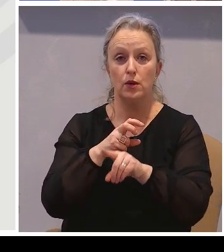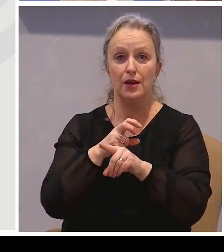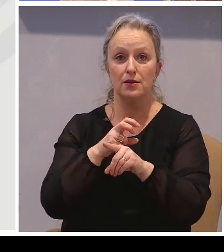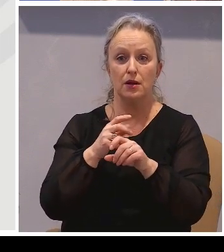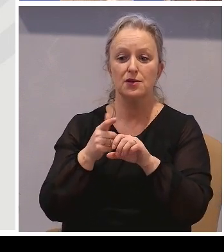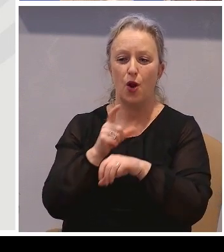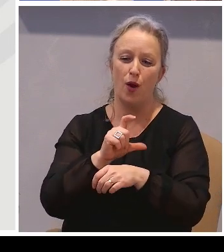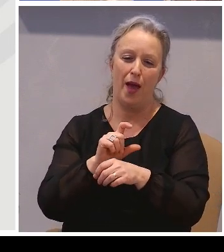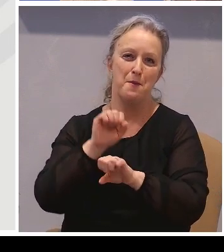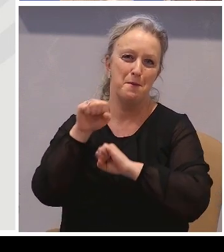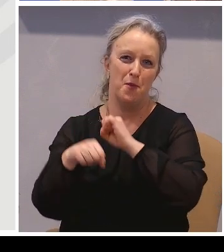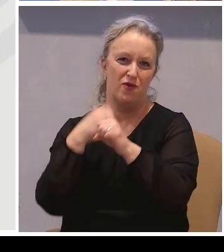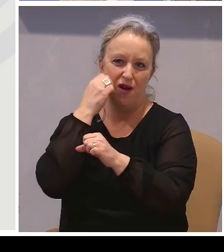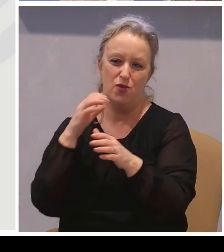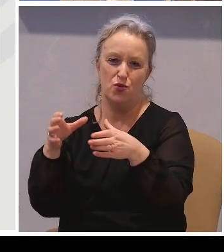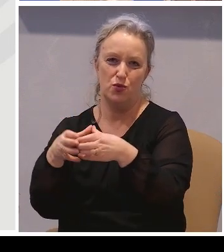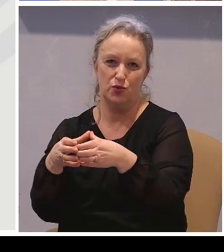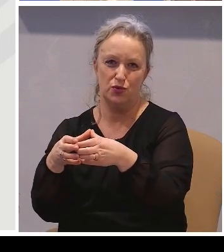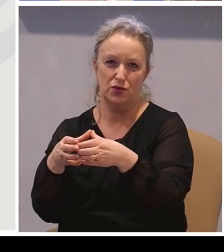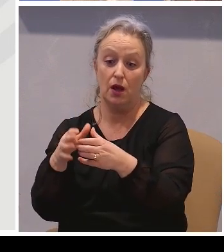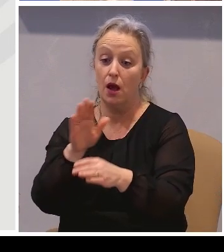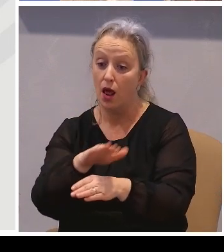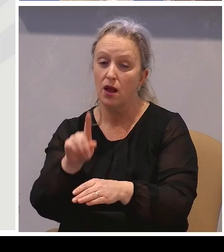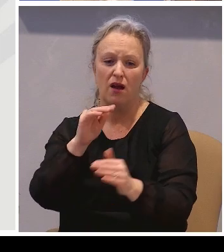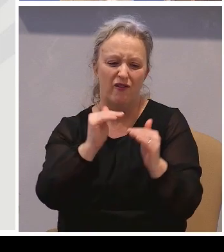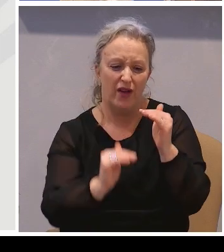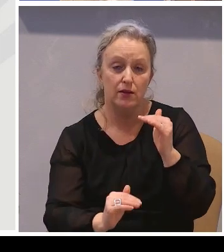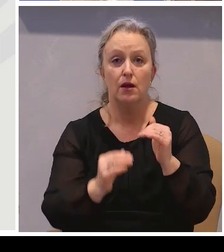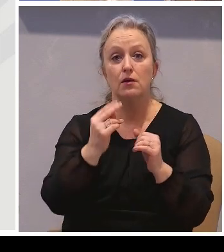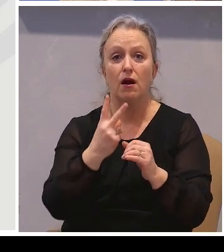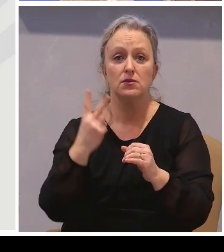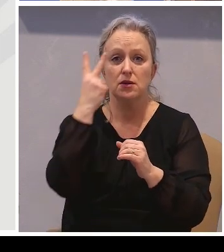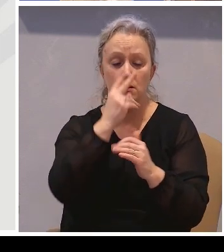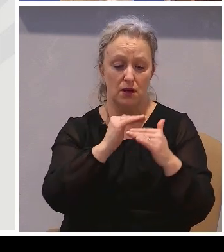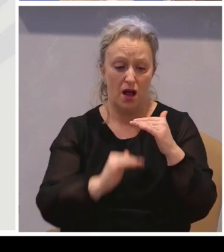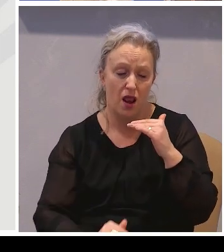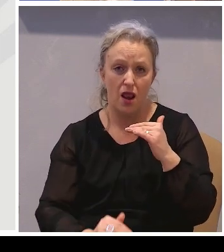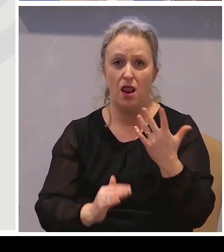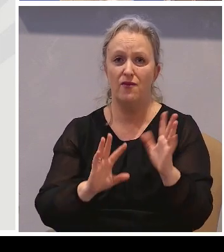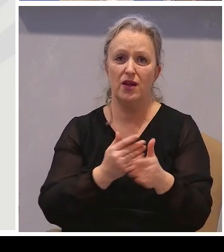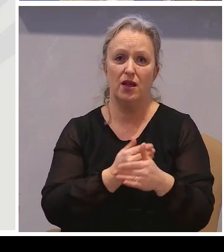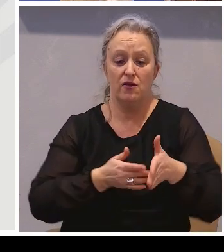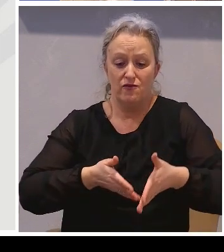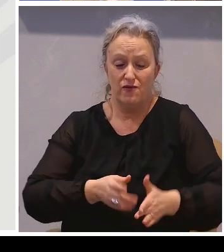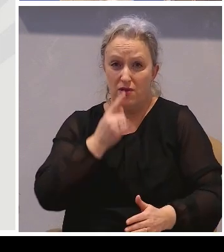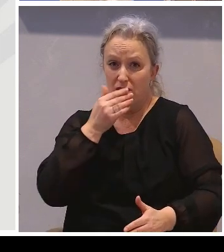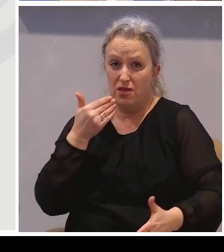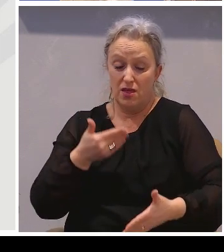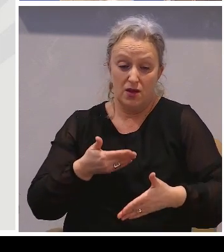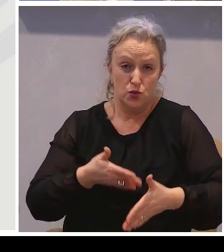pigem teismelistel ja they lastel, tend aga to mitte focus väikelastel on ehk alla 2-aastastel teenagers ja and vastsündinute children, but not tegelikult ravimeid toddlers. uuritakse väga